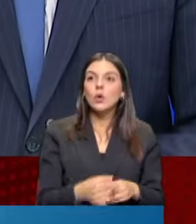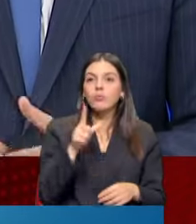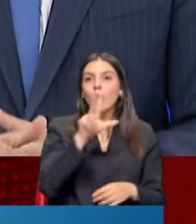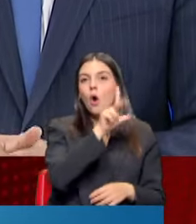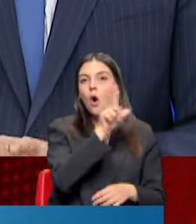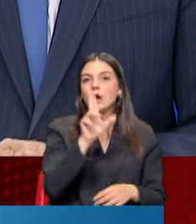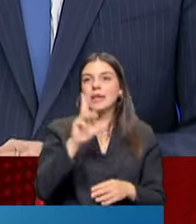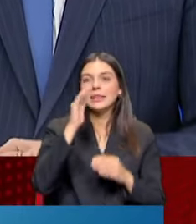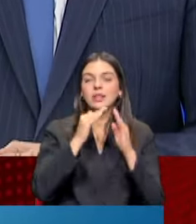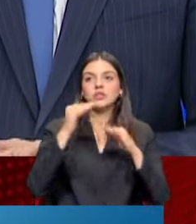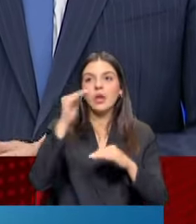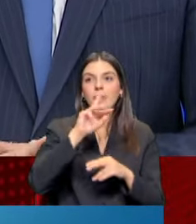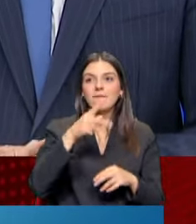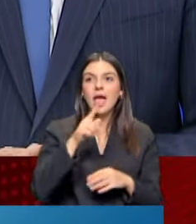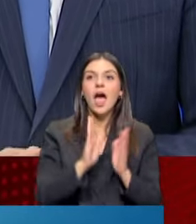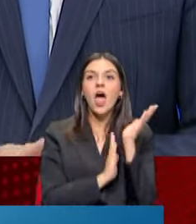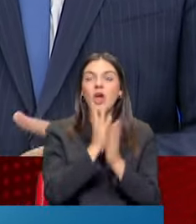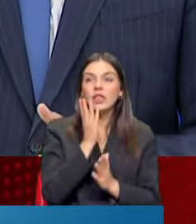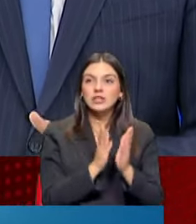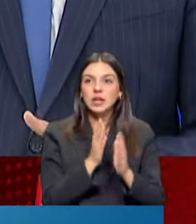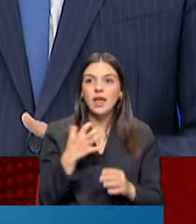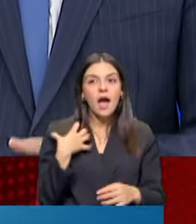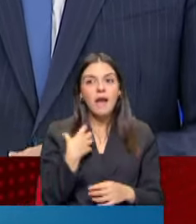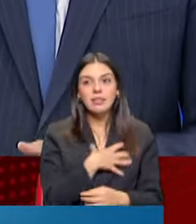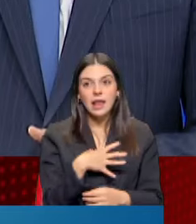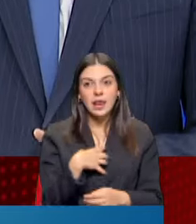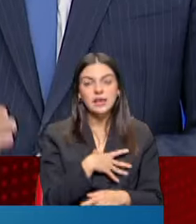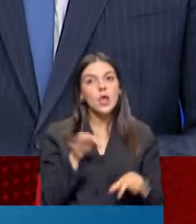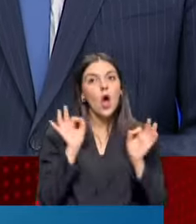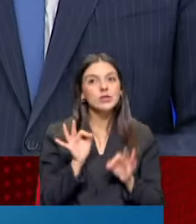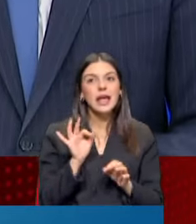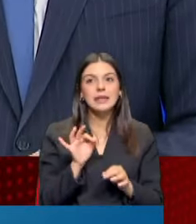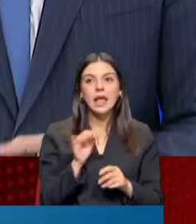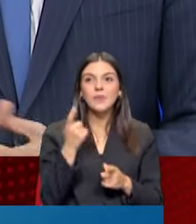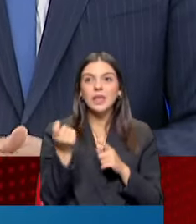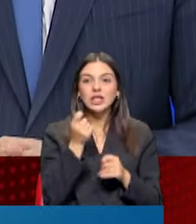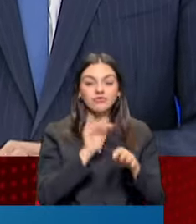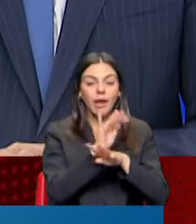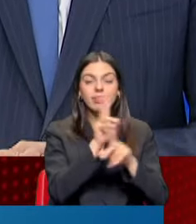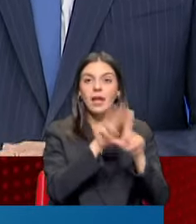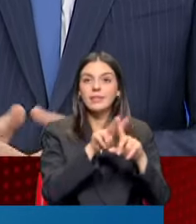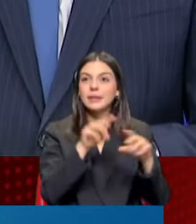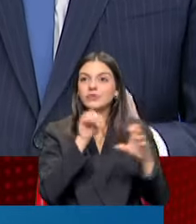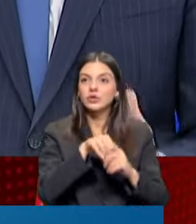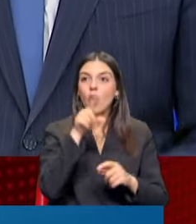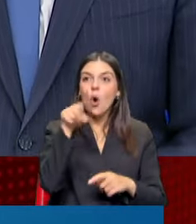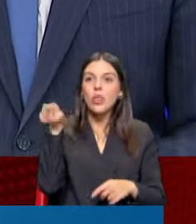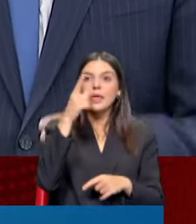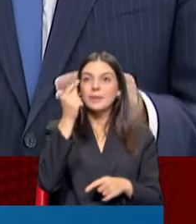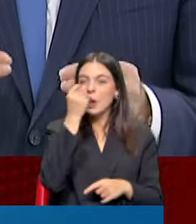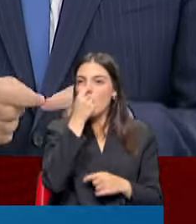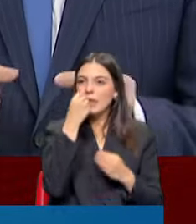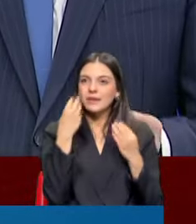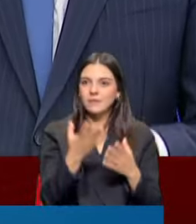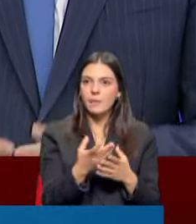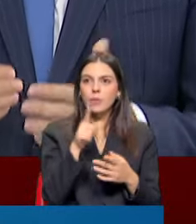17'ye çıkarmak ve Ataşehir'deki annelerin özellikle istihdama katılabilmesi için onlara bir kolaylık sağlamak.